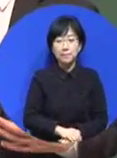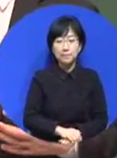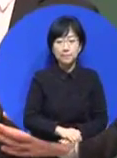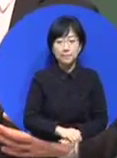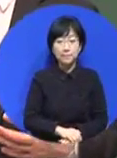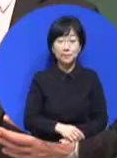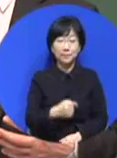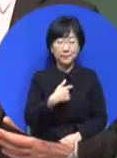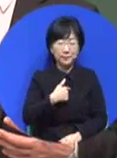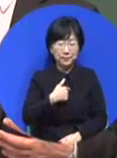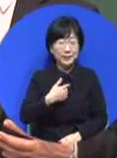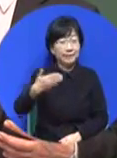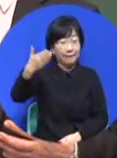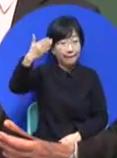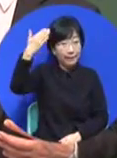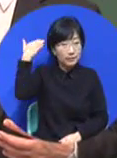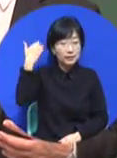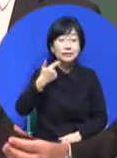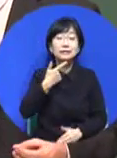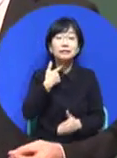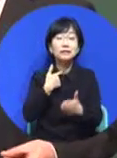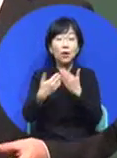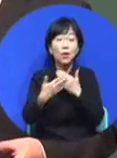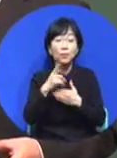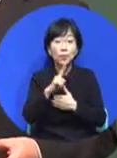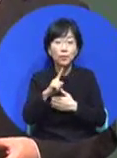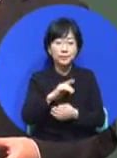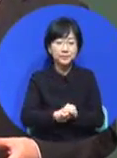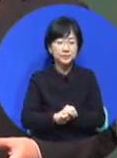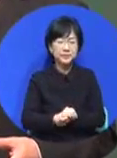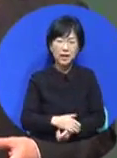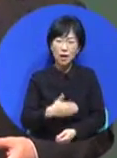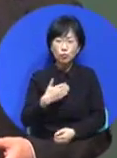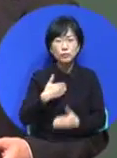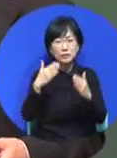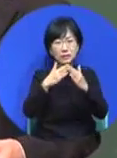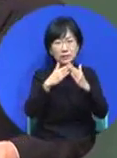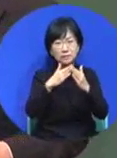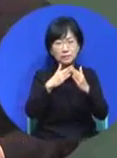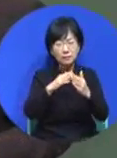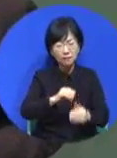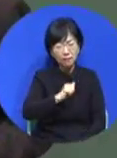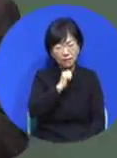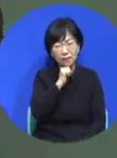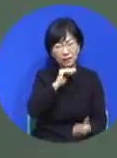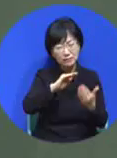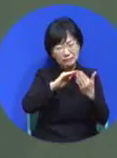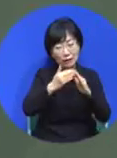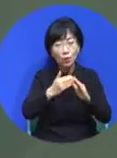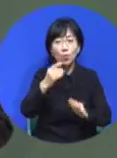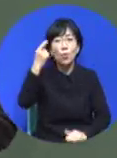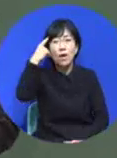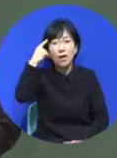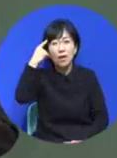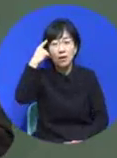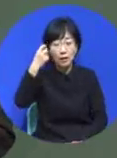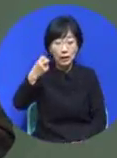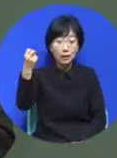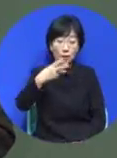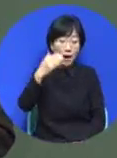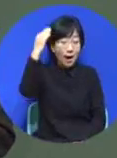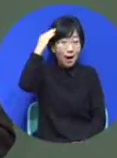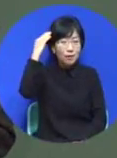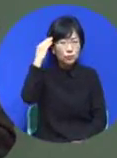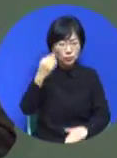experience do you have? 있었어요. I even had this experience. 왜 우리는 가난해야 되느냐? Why is it that my family is so poor?